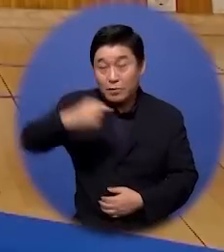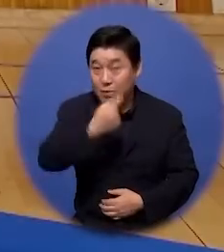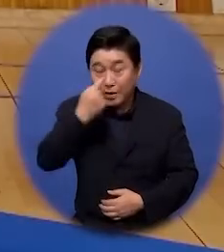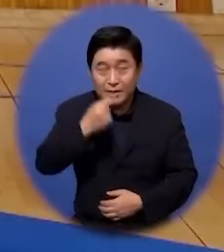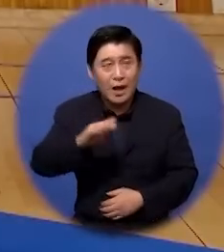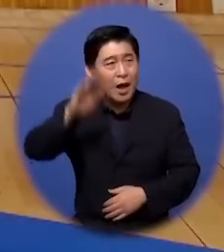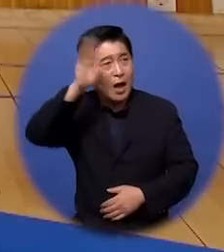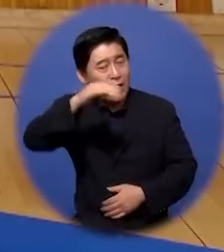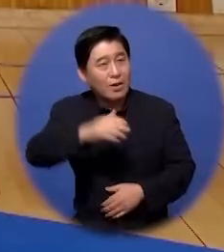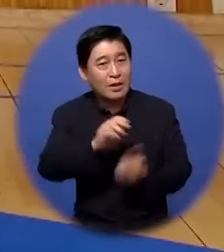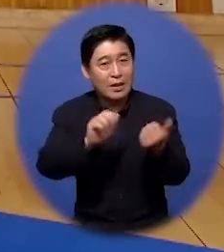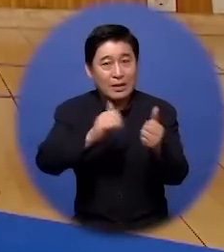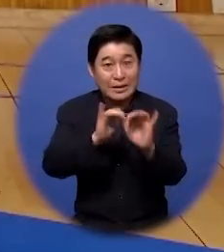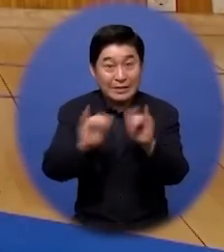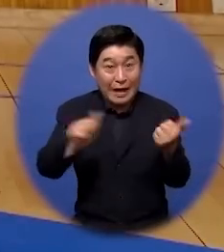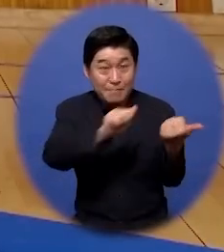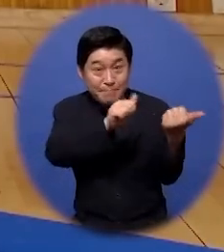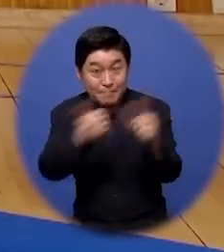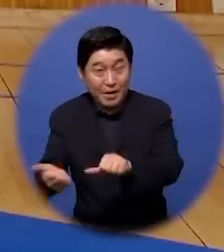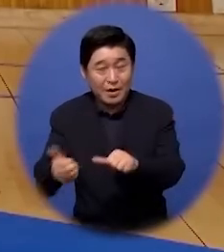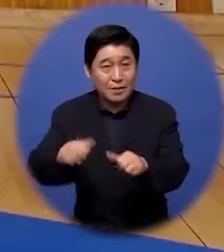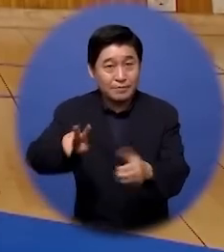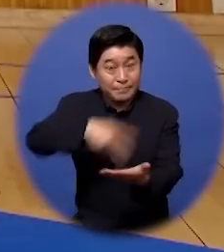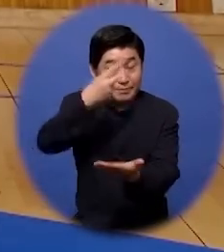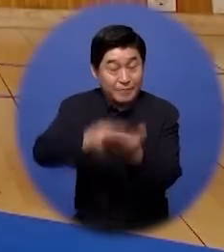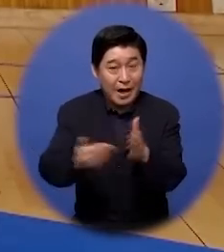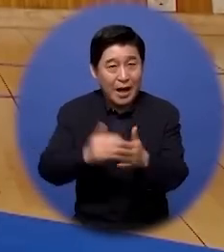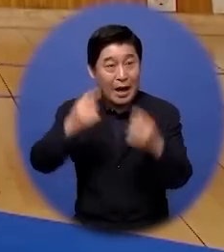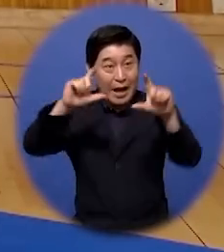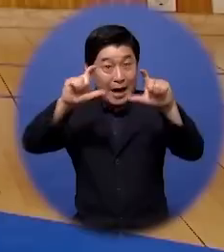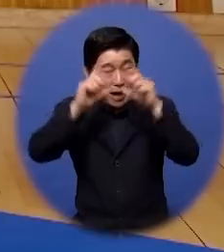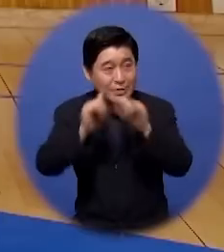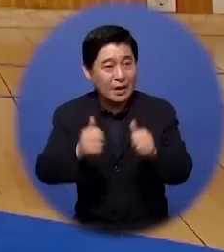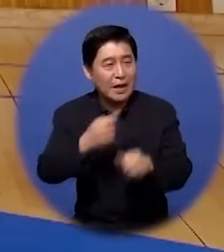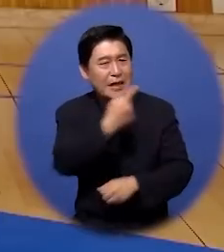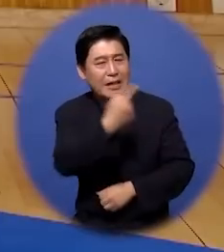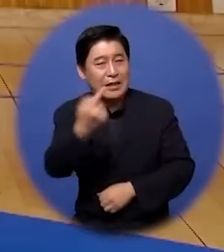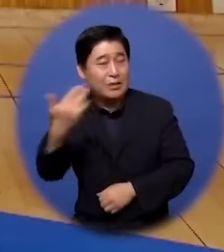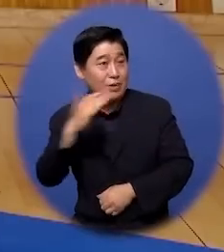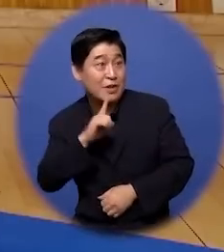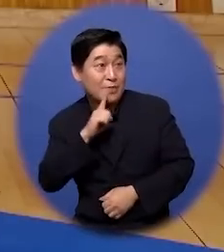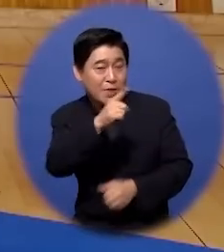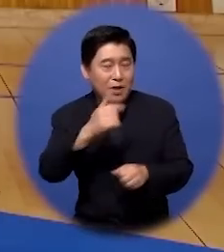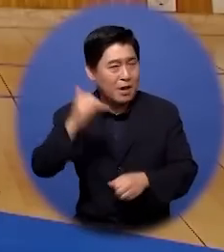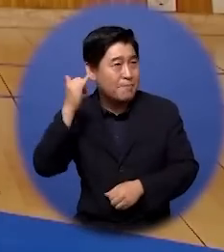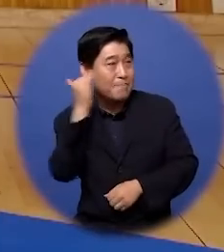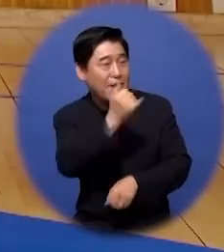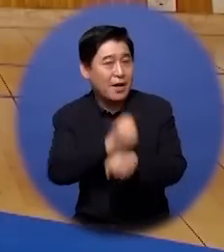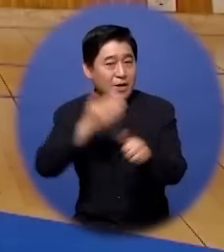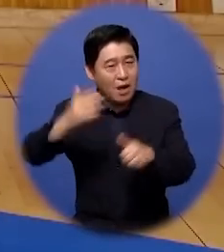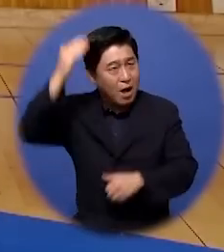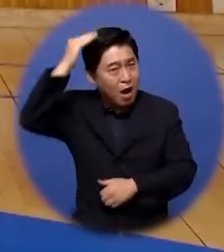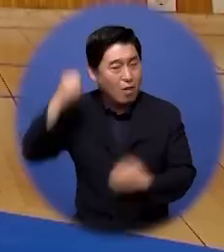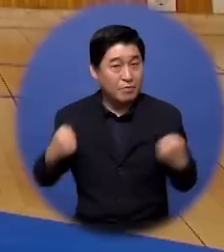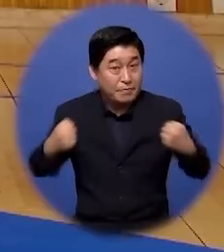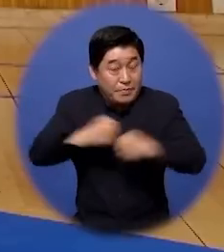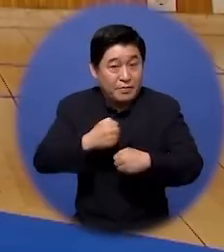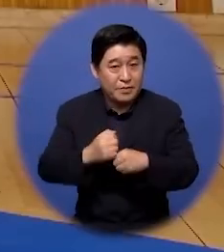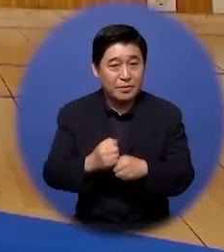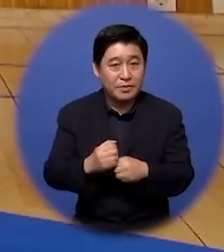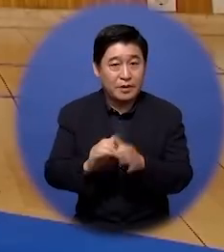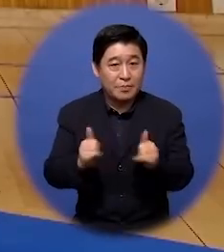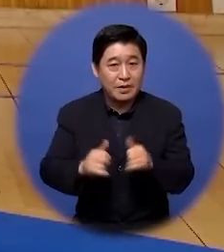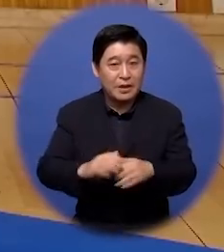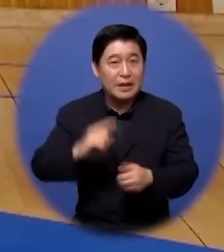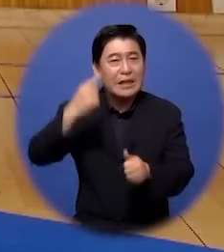저기요, 여기 사람이 쓰러졌어요. 안경 쓰신 분 119에 신고해주세요. 검정색 티셔츠 입으신 분 자동심장